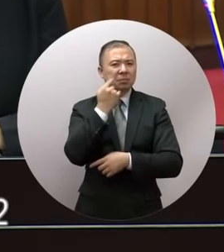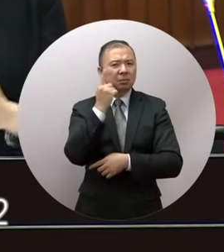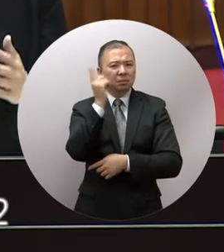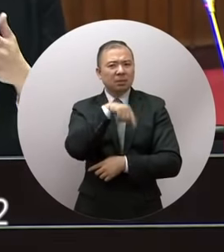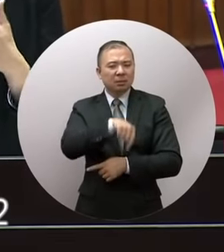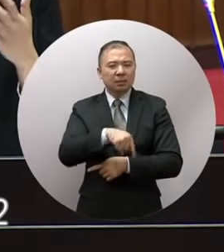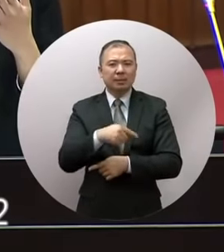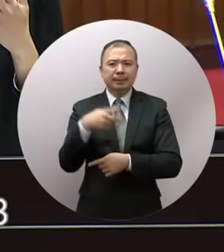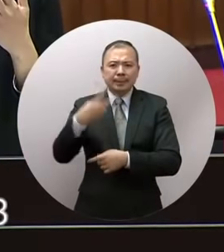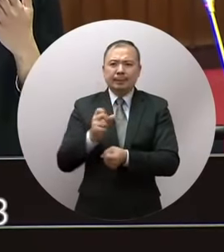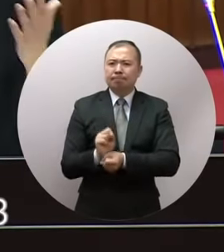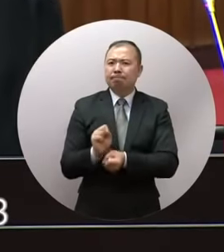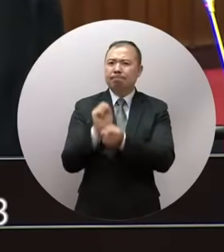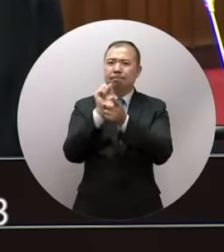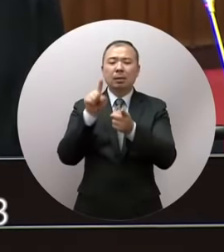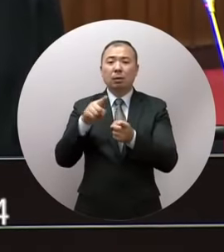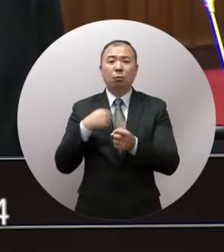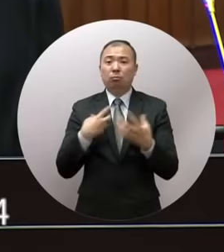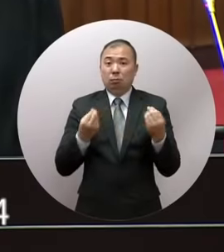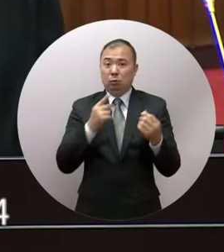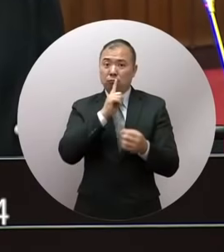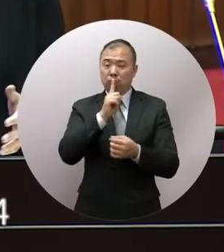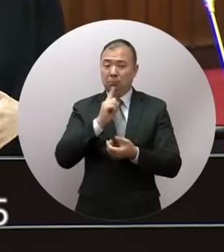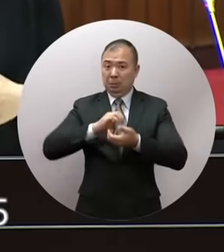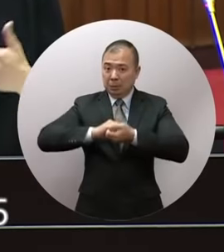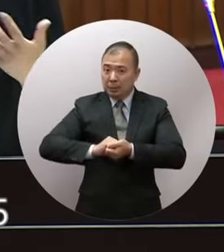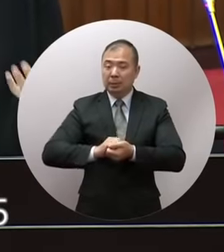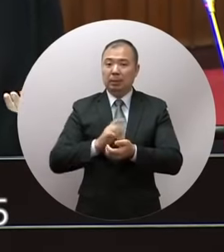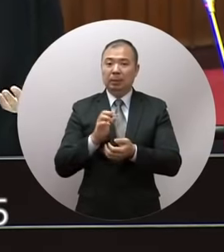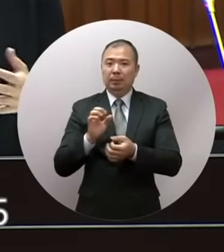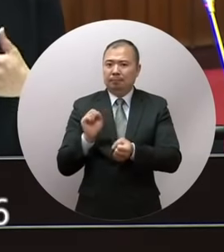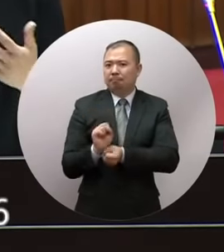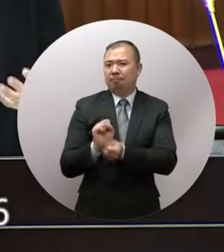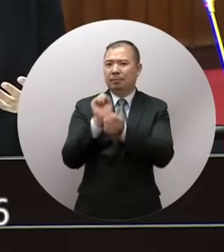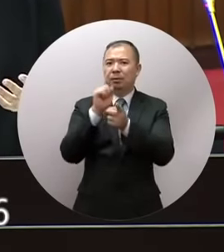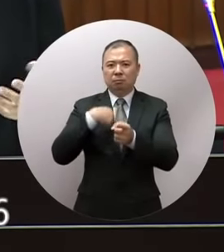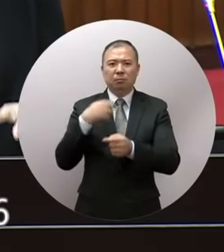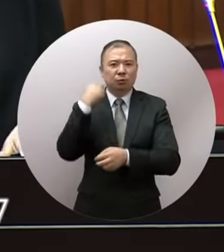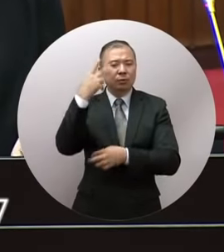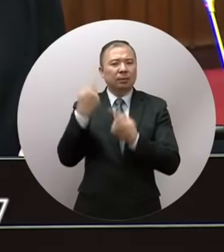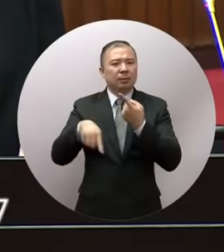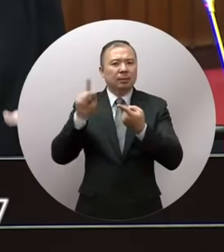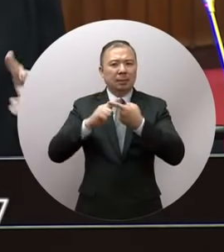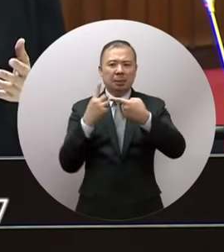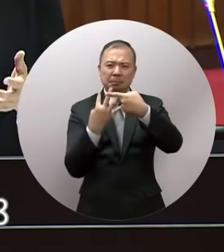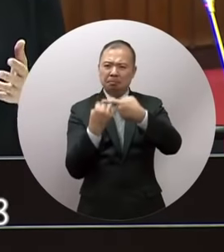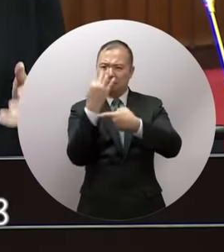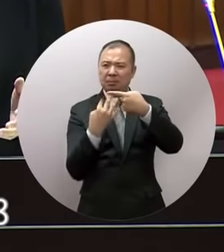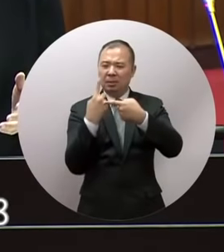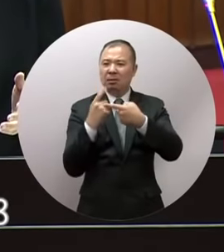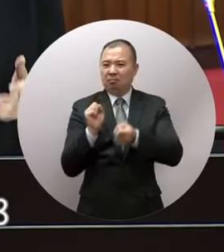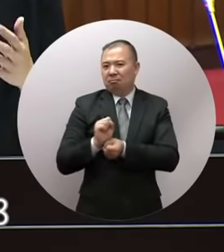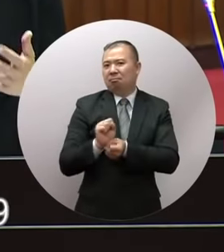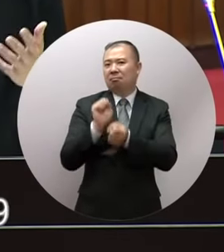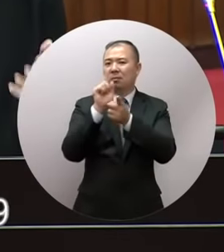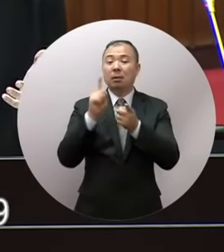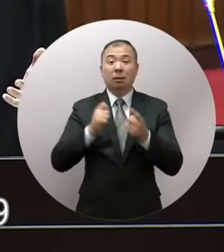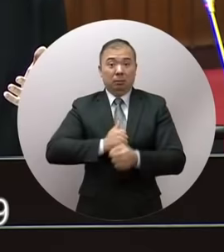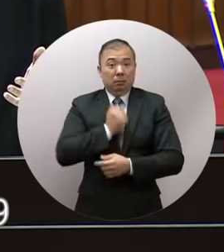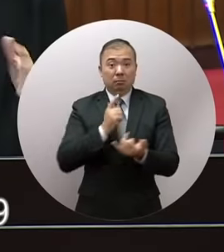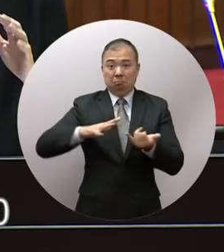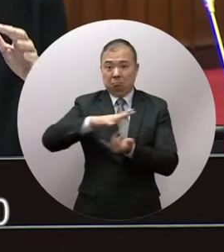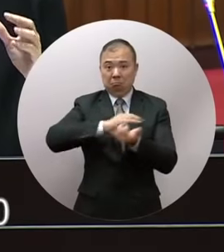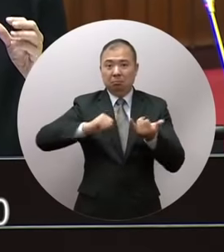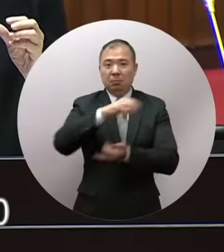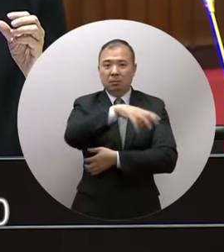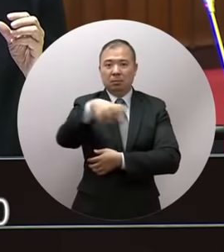高啦？我没有意见说我一定要拉多高，但是能不能把饼做大，把它拉高？因为其实很多的地方，他很努力